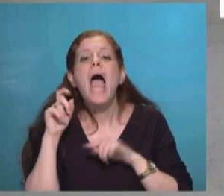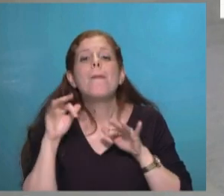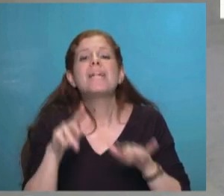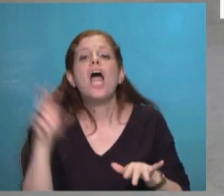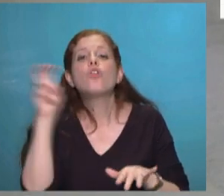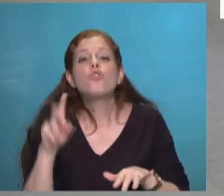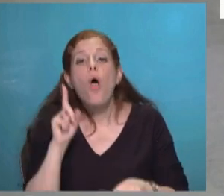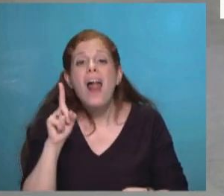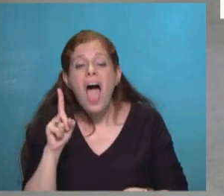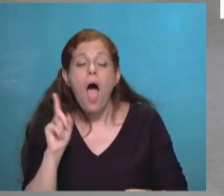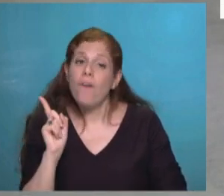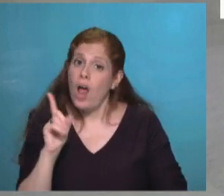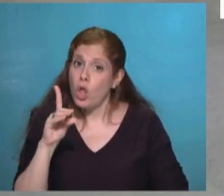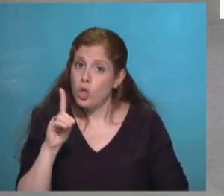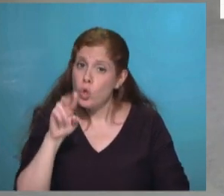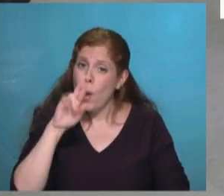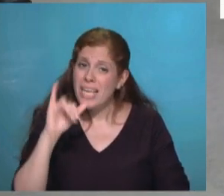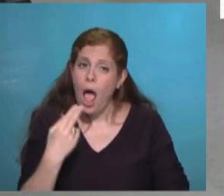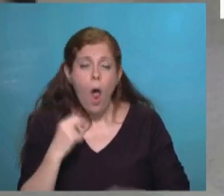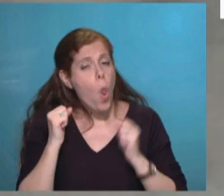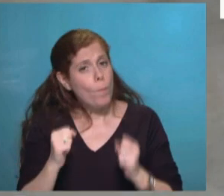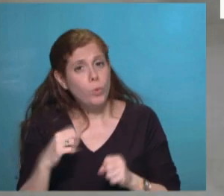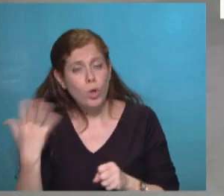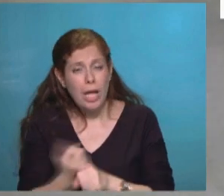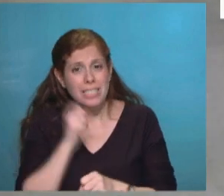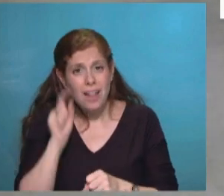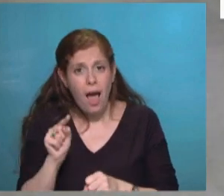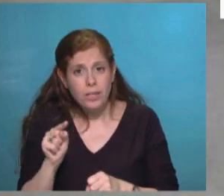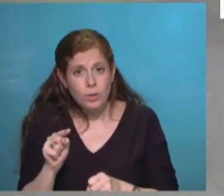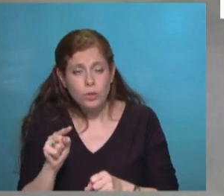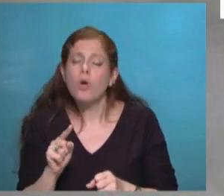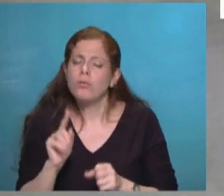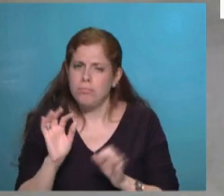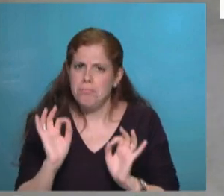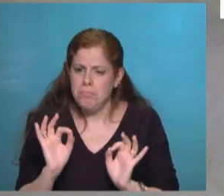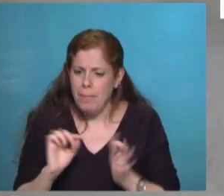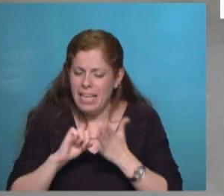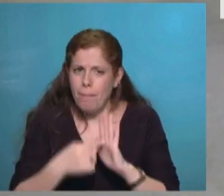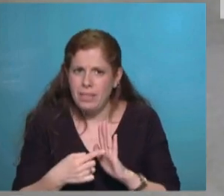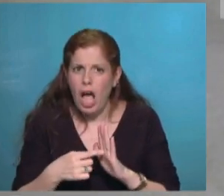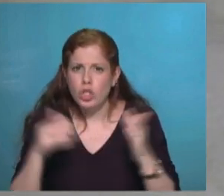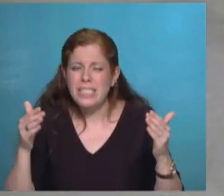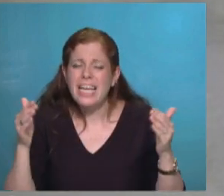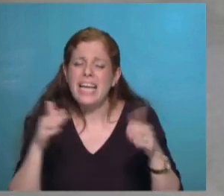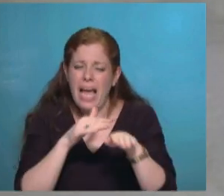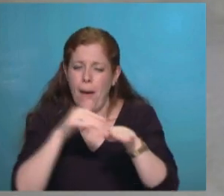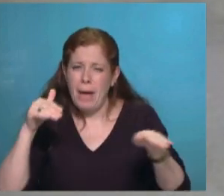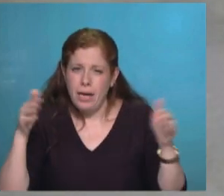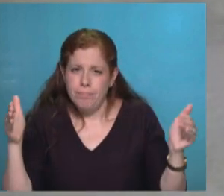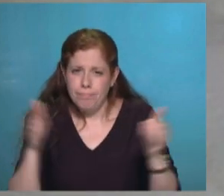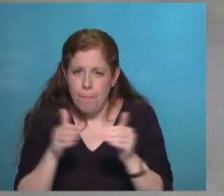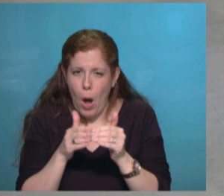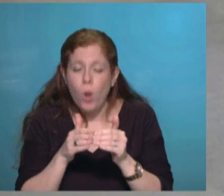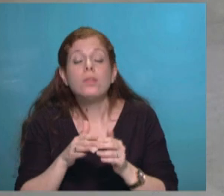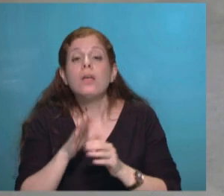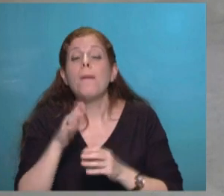דולר. אבל דוריה, לא בטוח שההצלחה המסחררת הזאת קולעת למטרה, שהיא צמצום הגודש בכבישים. מחקרים שנערכו בארצות